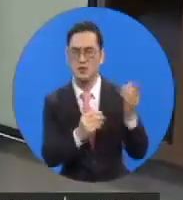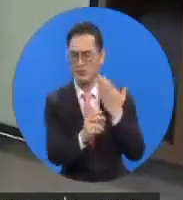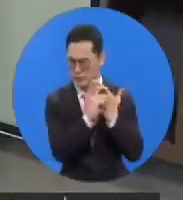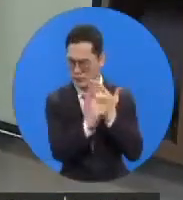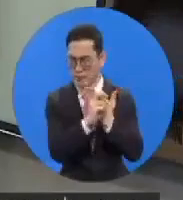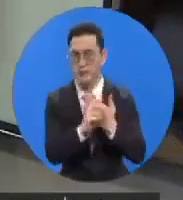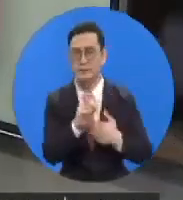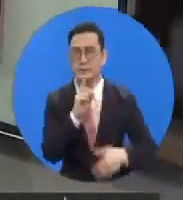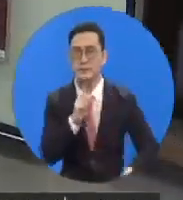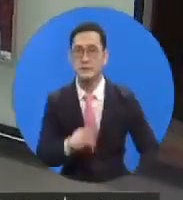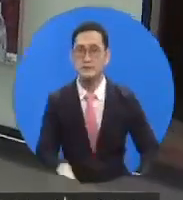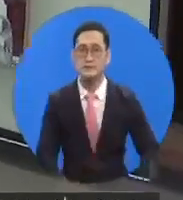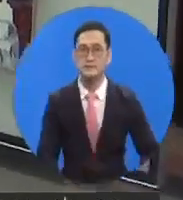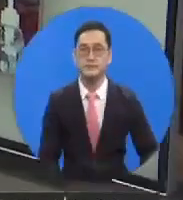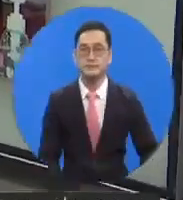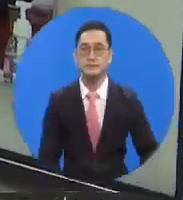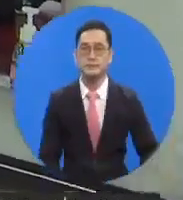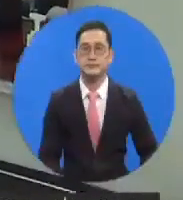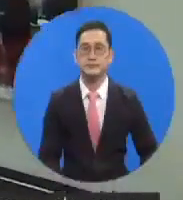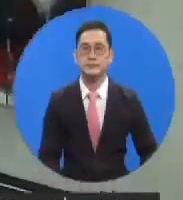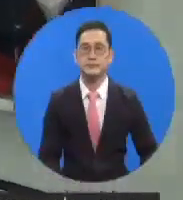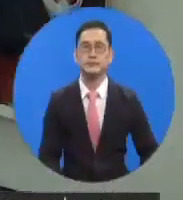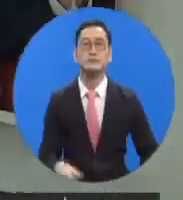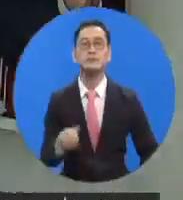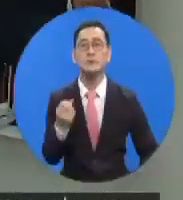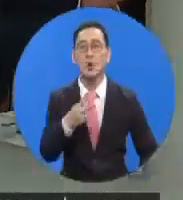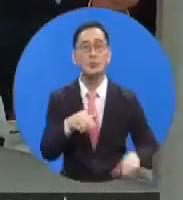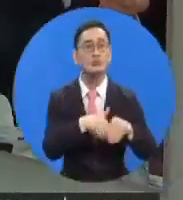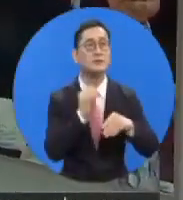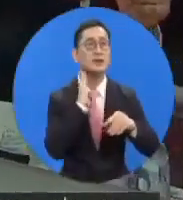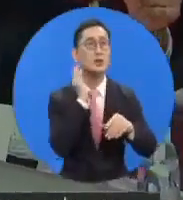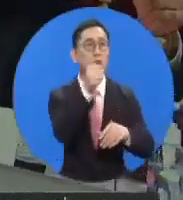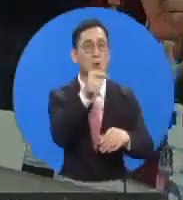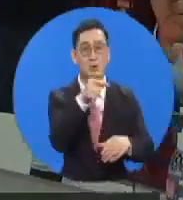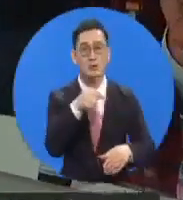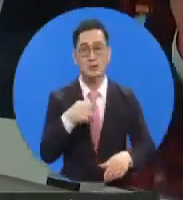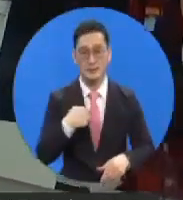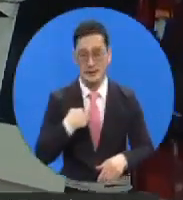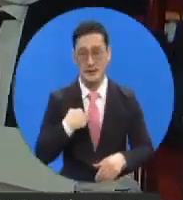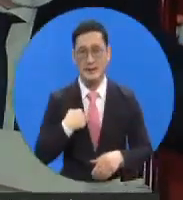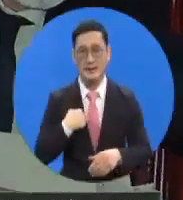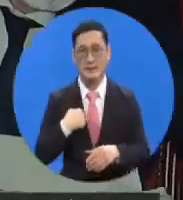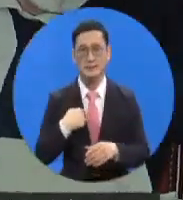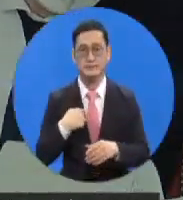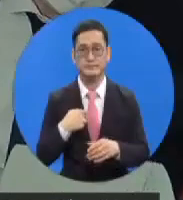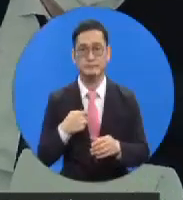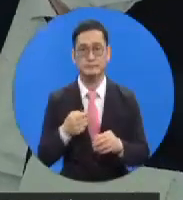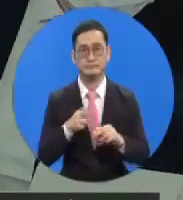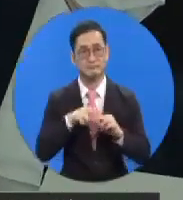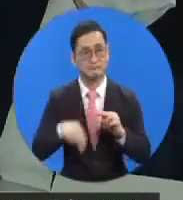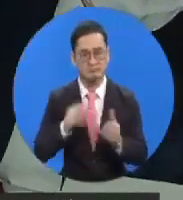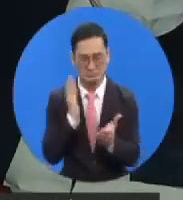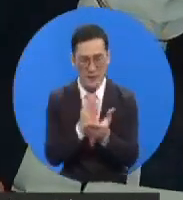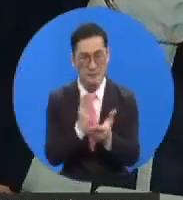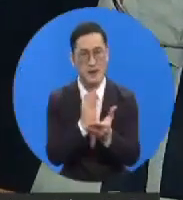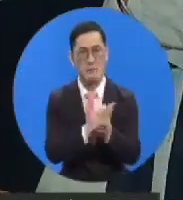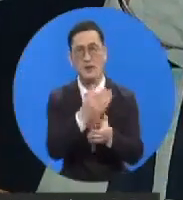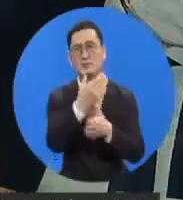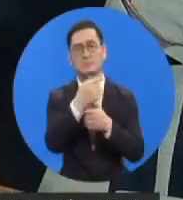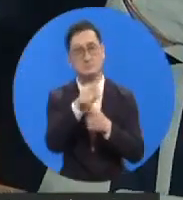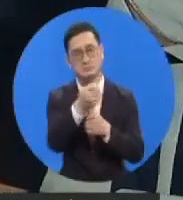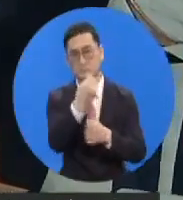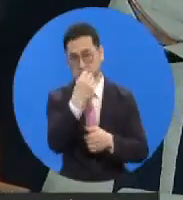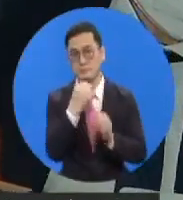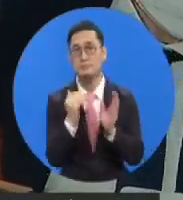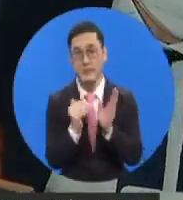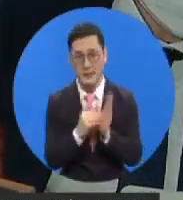그러면서 깜짝 놀랄 만한 이야기도 했습니다. 문재인 대통령이 직접 임기 지키라고 나한테 얘기했다 라는 겁니다. 그 말을 들은 여당